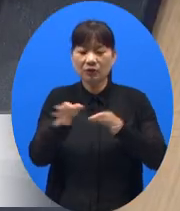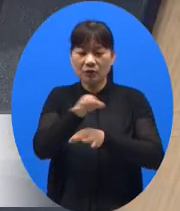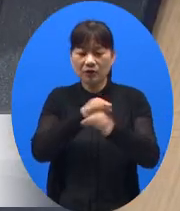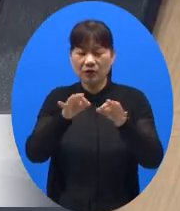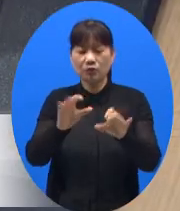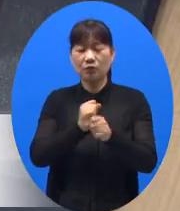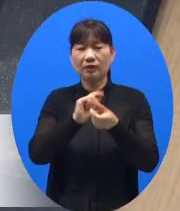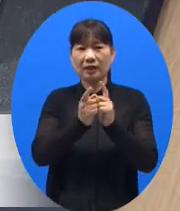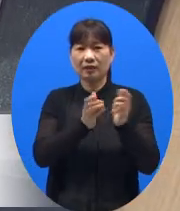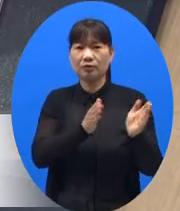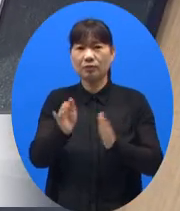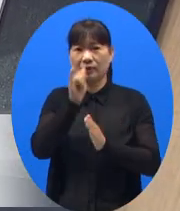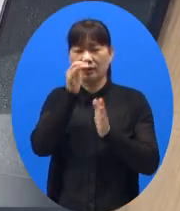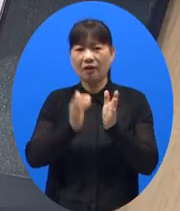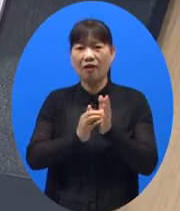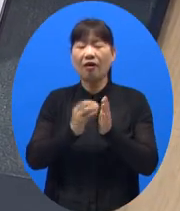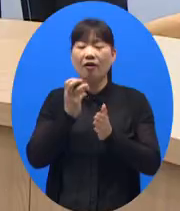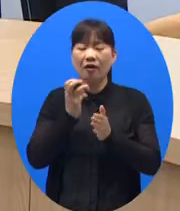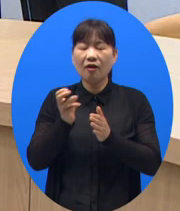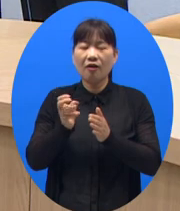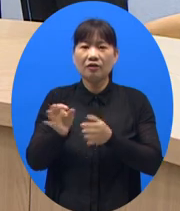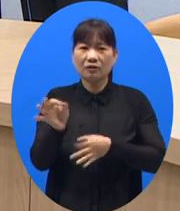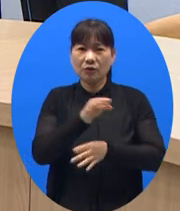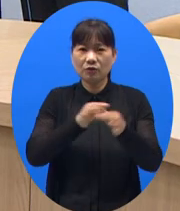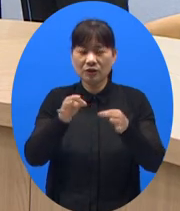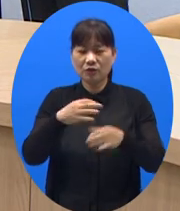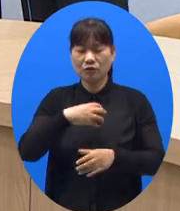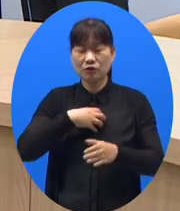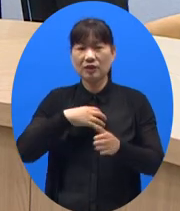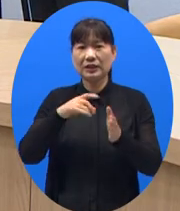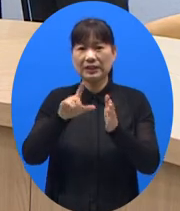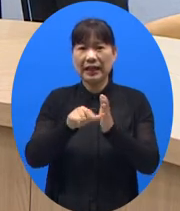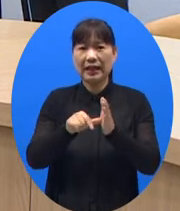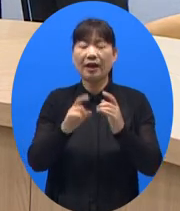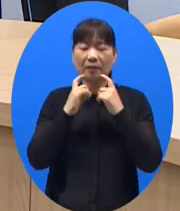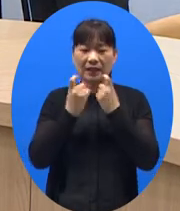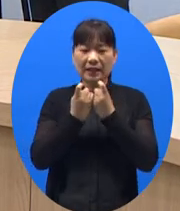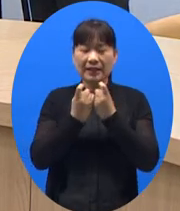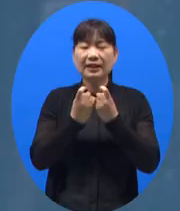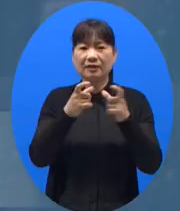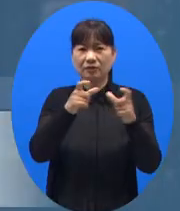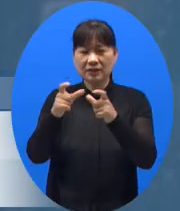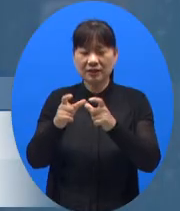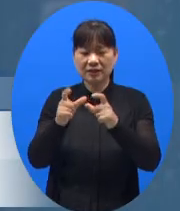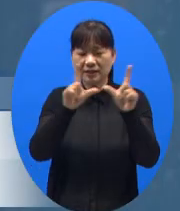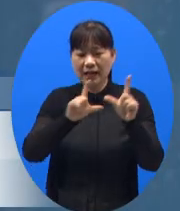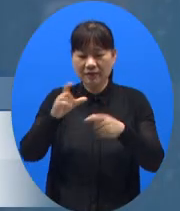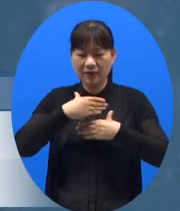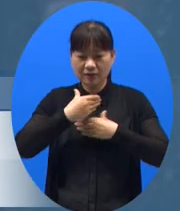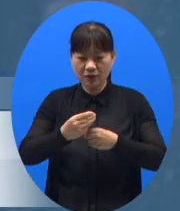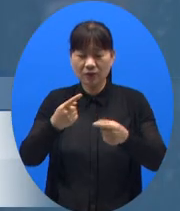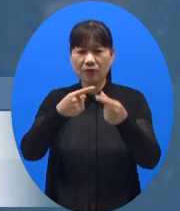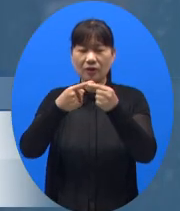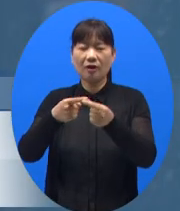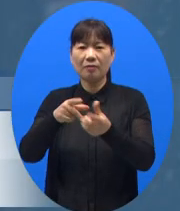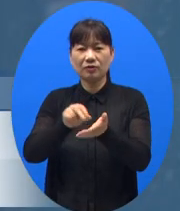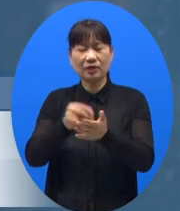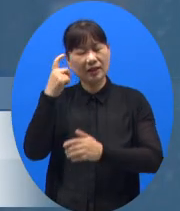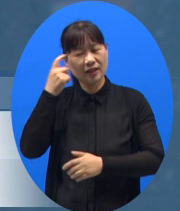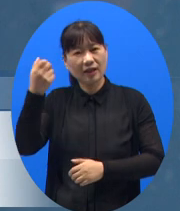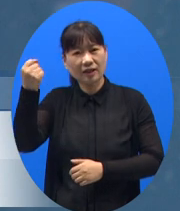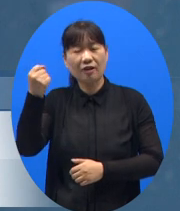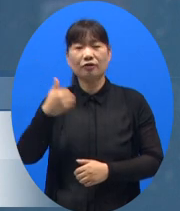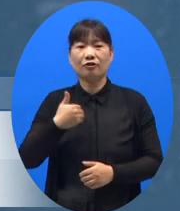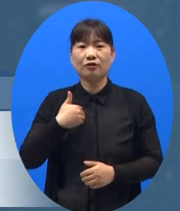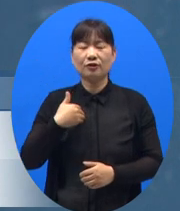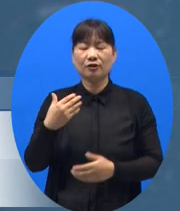결재했습니다. 경제위기 상황에서 민생 문제 해소를 최우선 과제로 삼겠다는 뜻입니다. 저는 아주 무거운